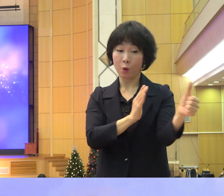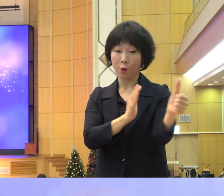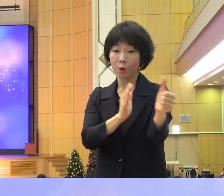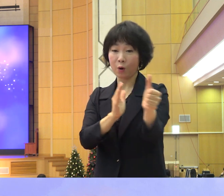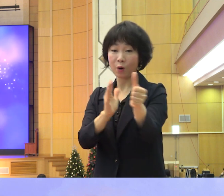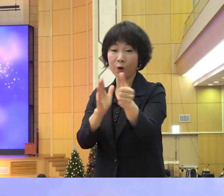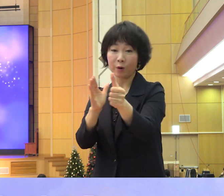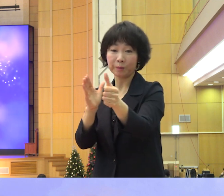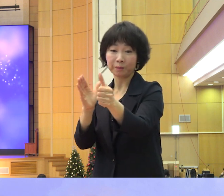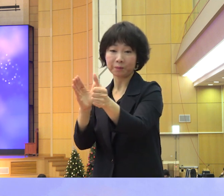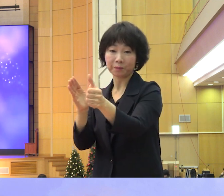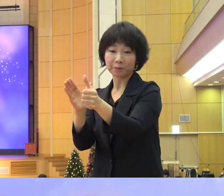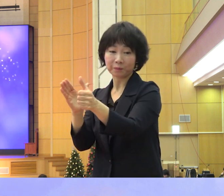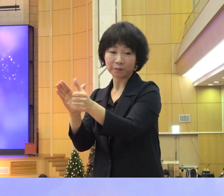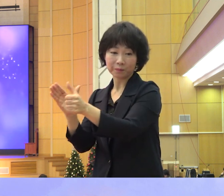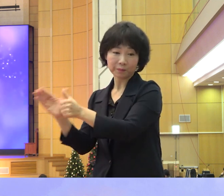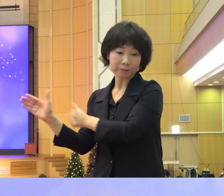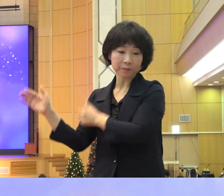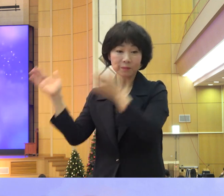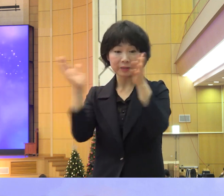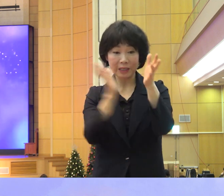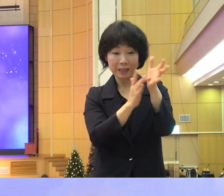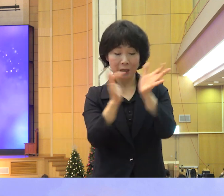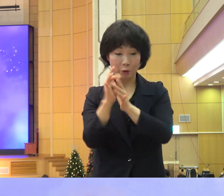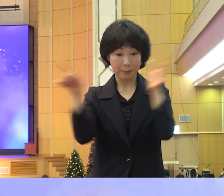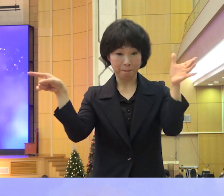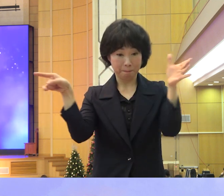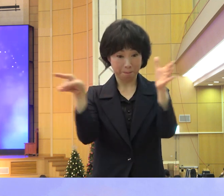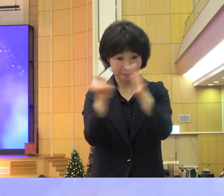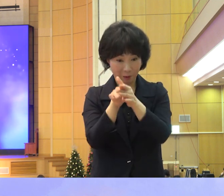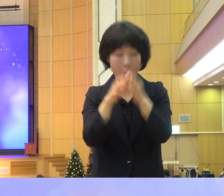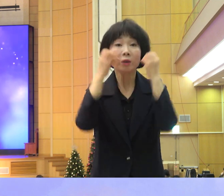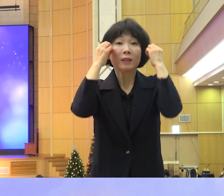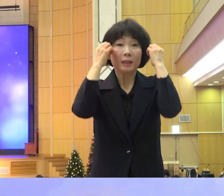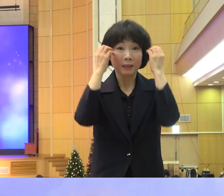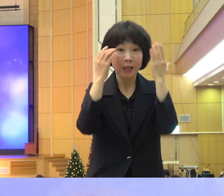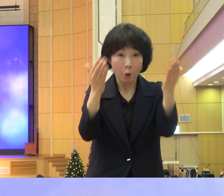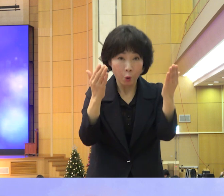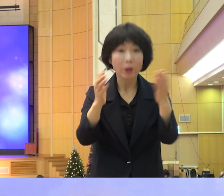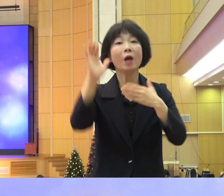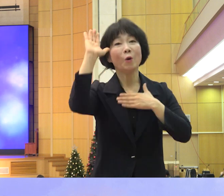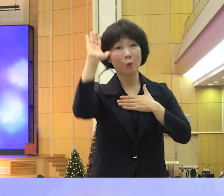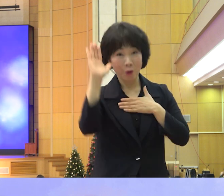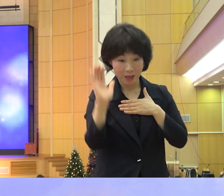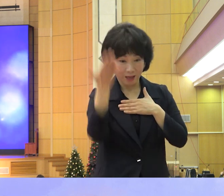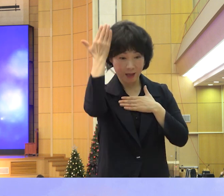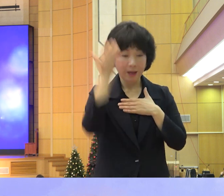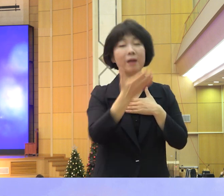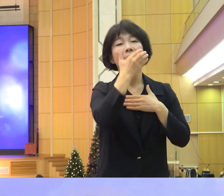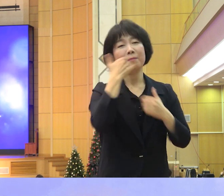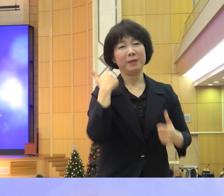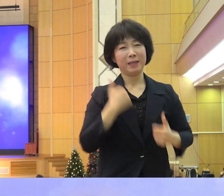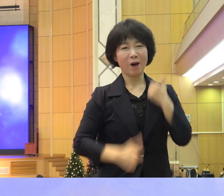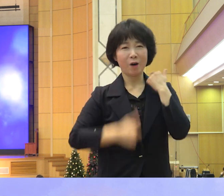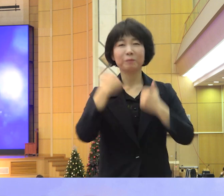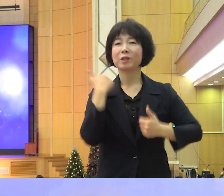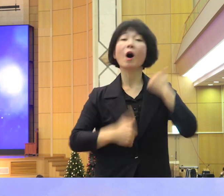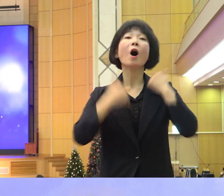믿으세요. 주를 믿고 새롭게 되니